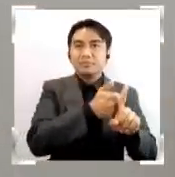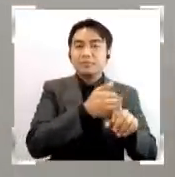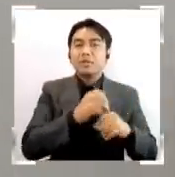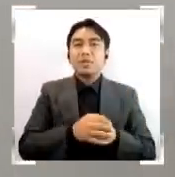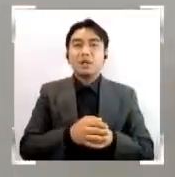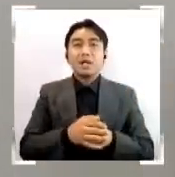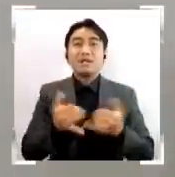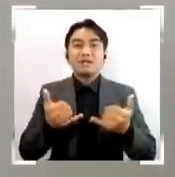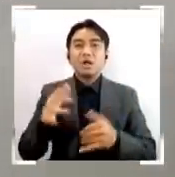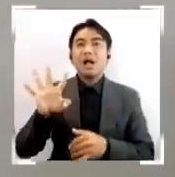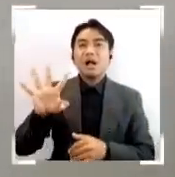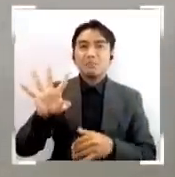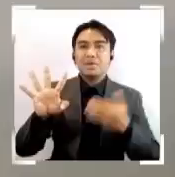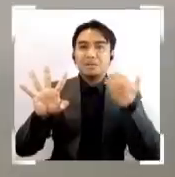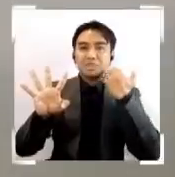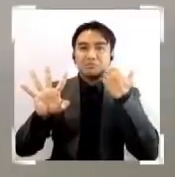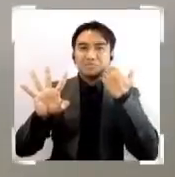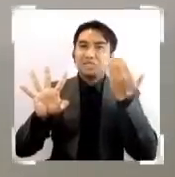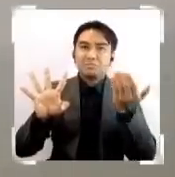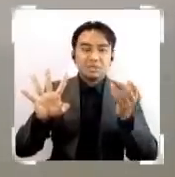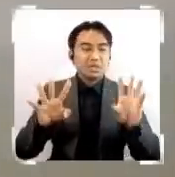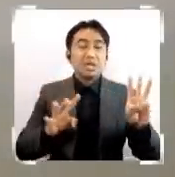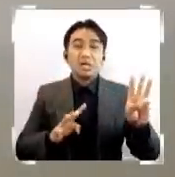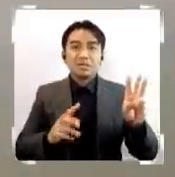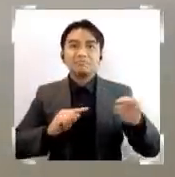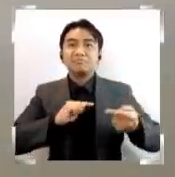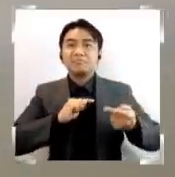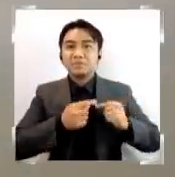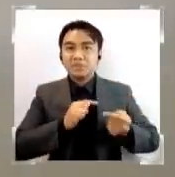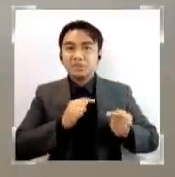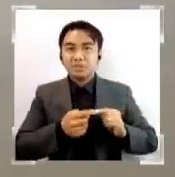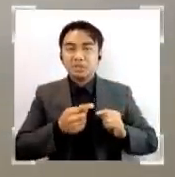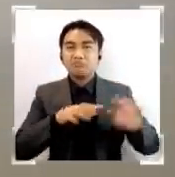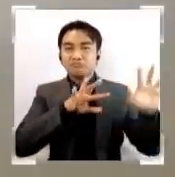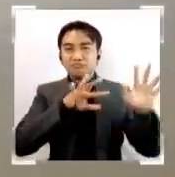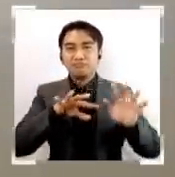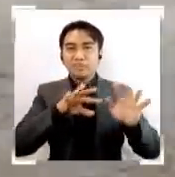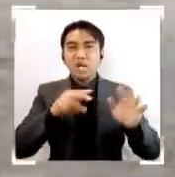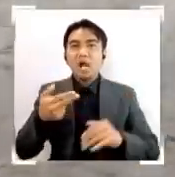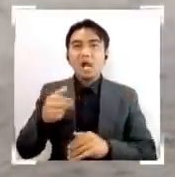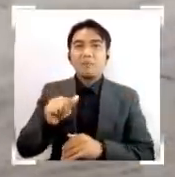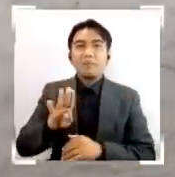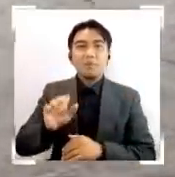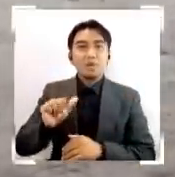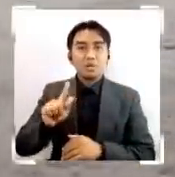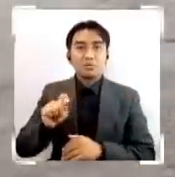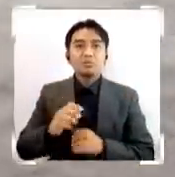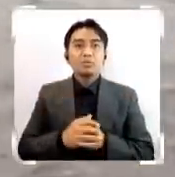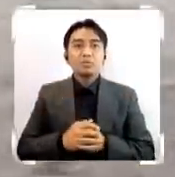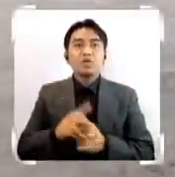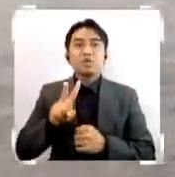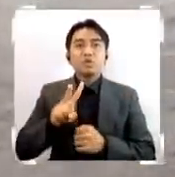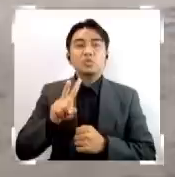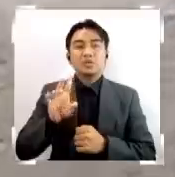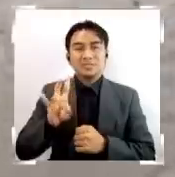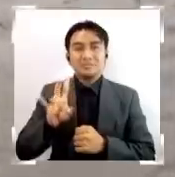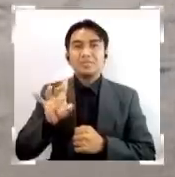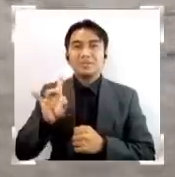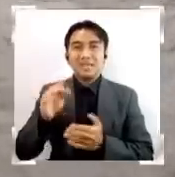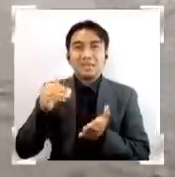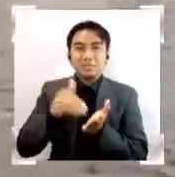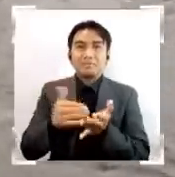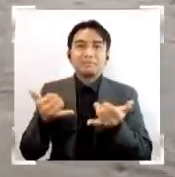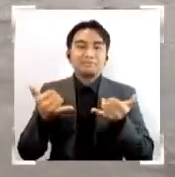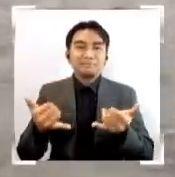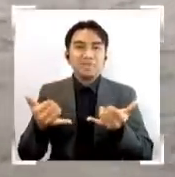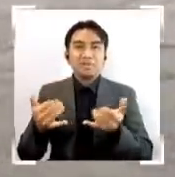nasawi at 6 ang nasaktan sa pananalasa ng habagat. Mahigit 278,000 naman ang mga apektadong